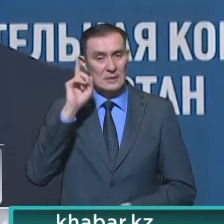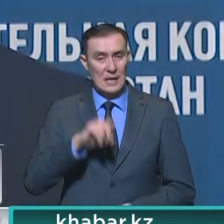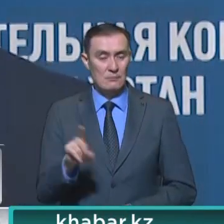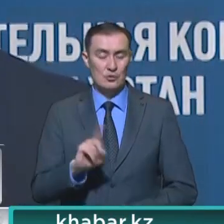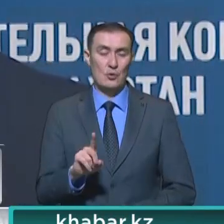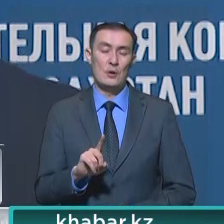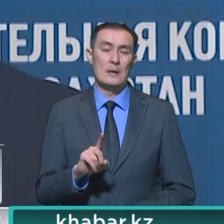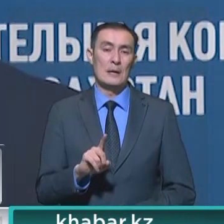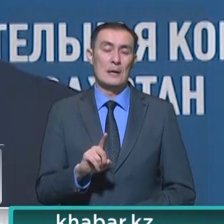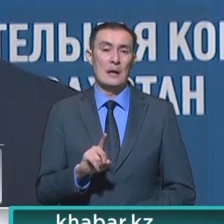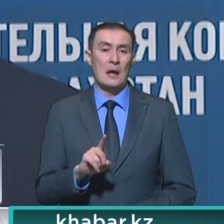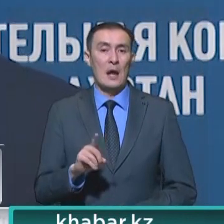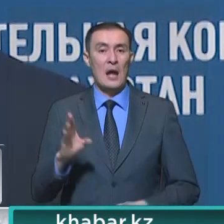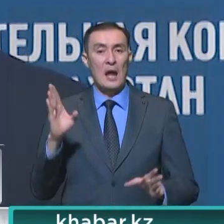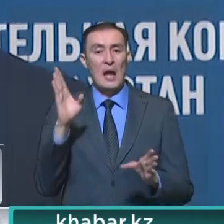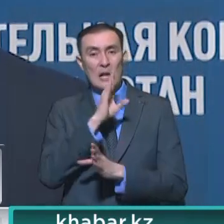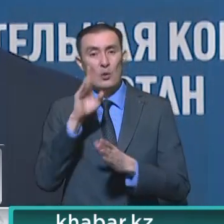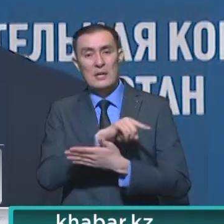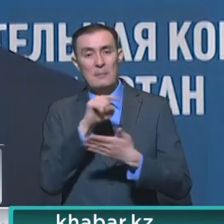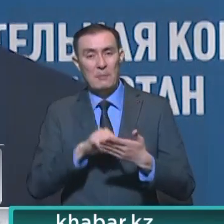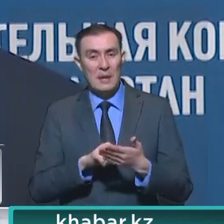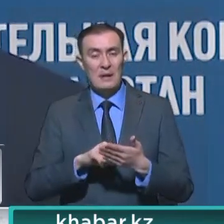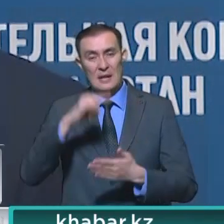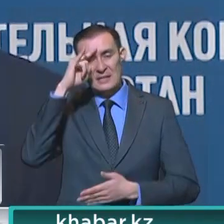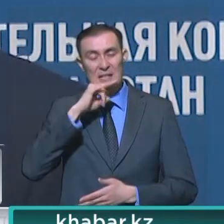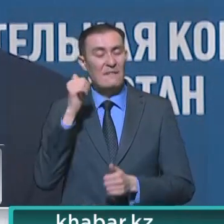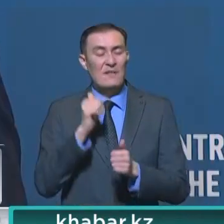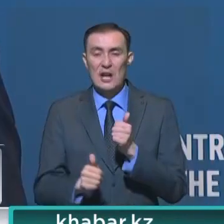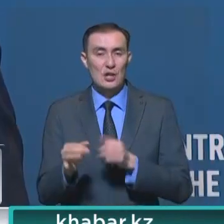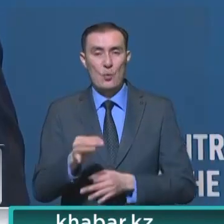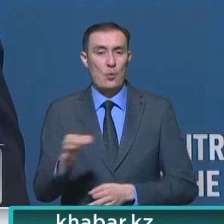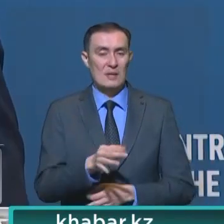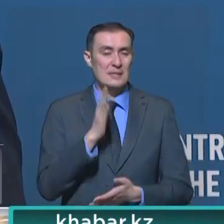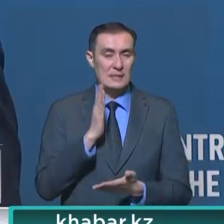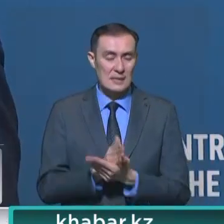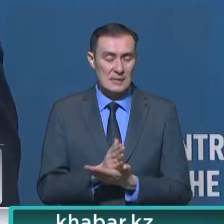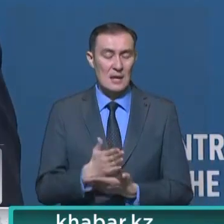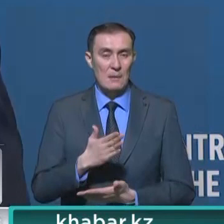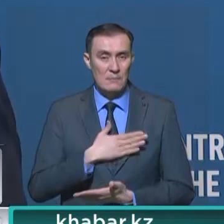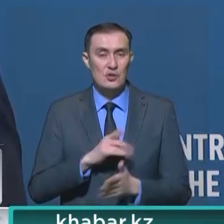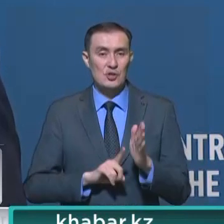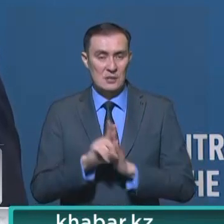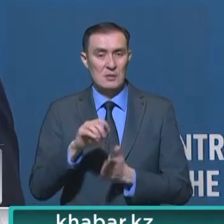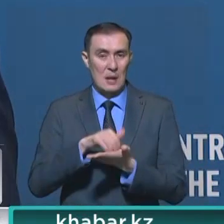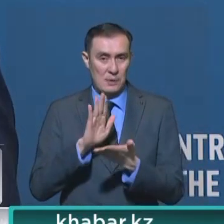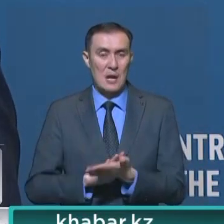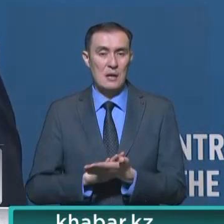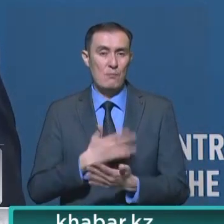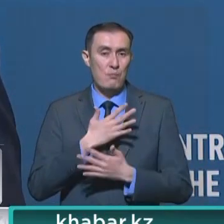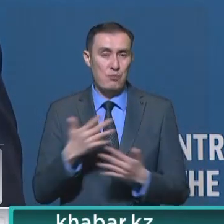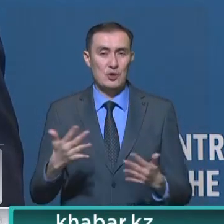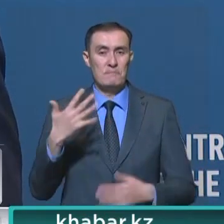что экологические проблемы Казахстана в каждом регионе имеются. Мы уже набрали